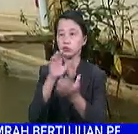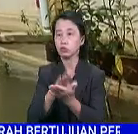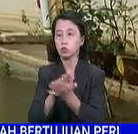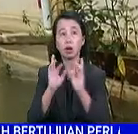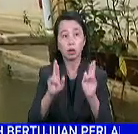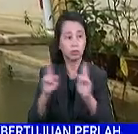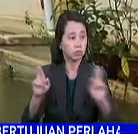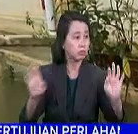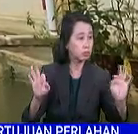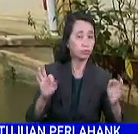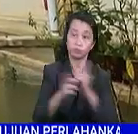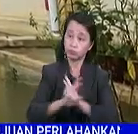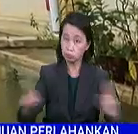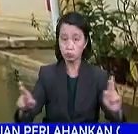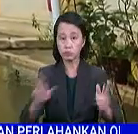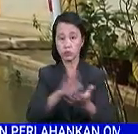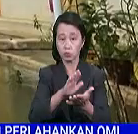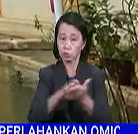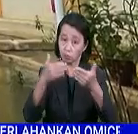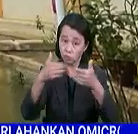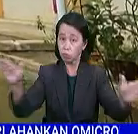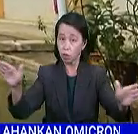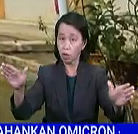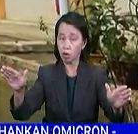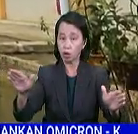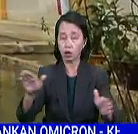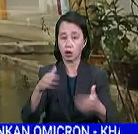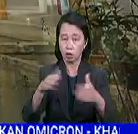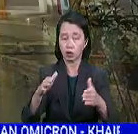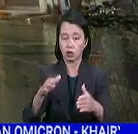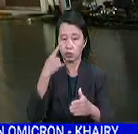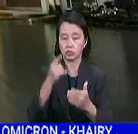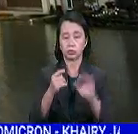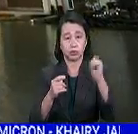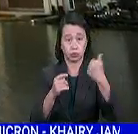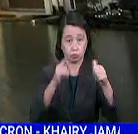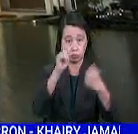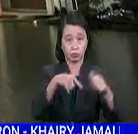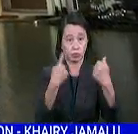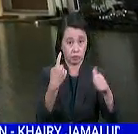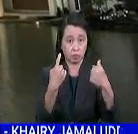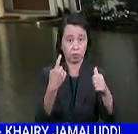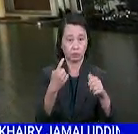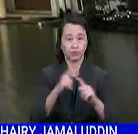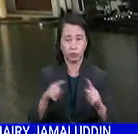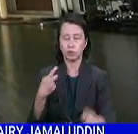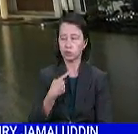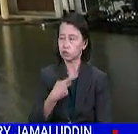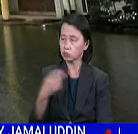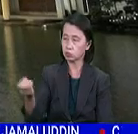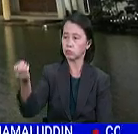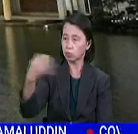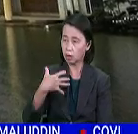sama dan mereka sudah bersedia untuk buka sekolah pada sesi 10 hari bulan ini Hai tapi kita dimaklumkan